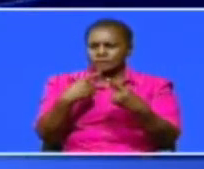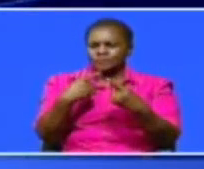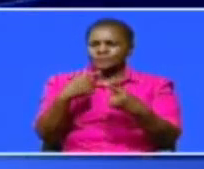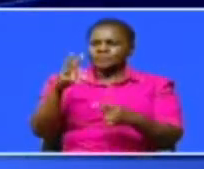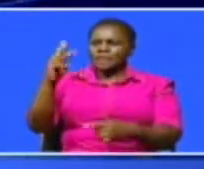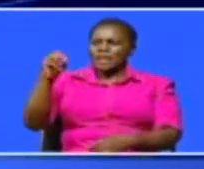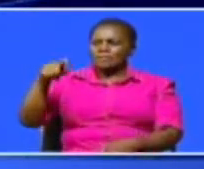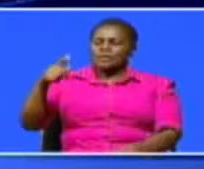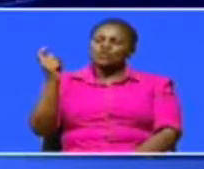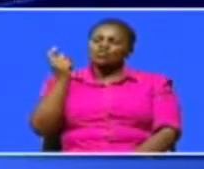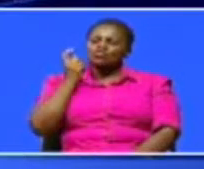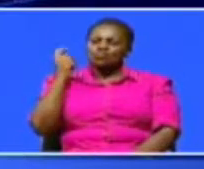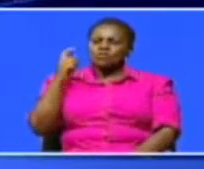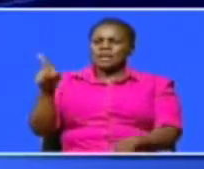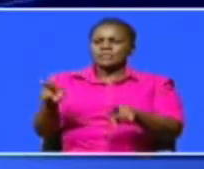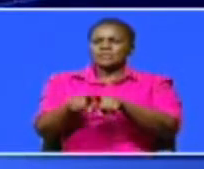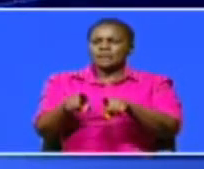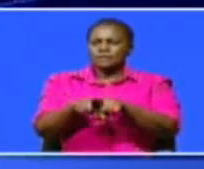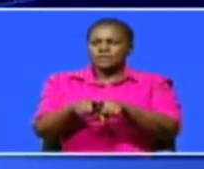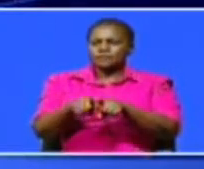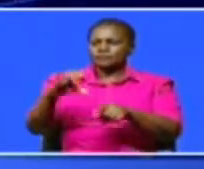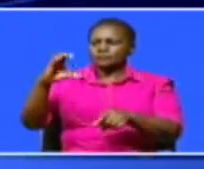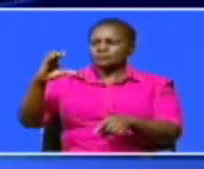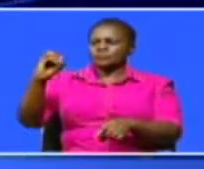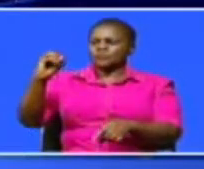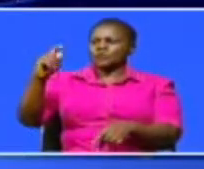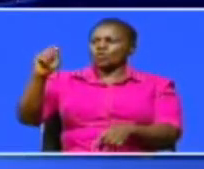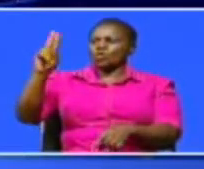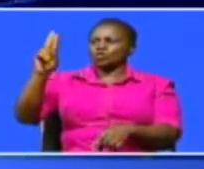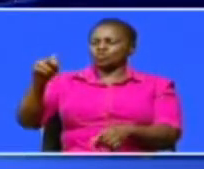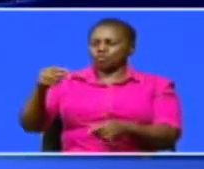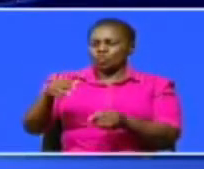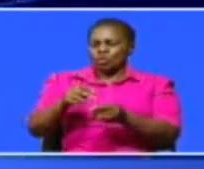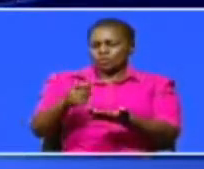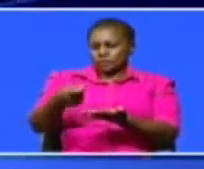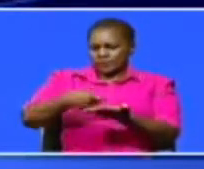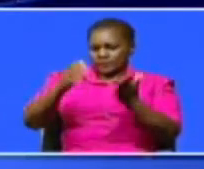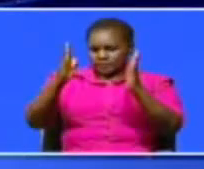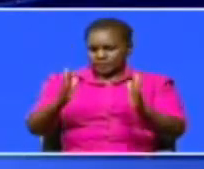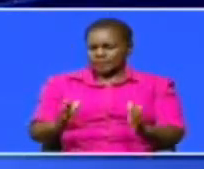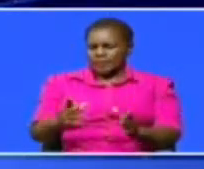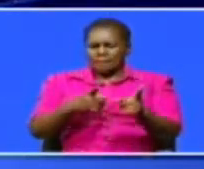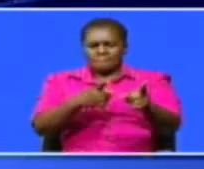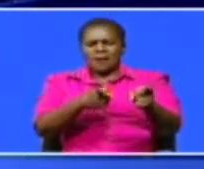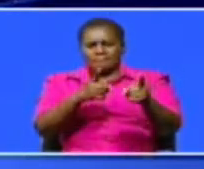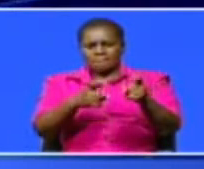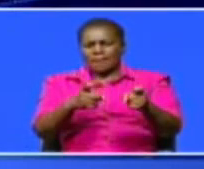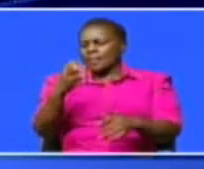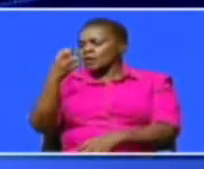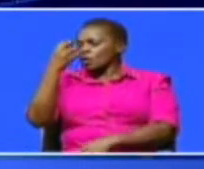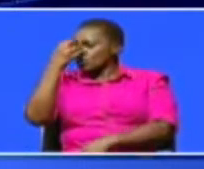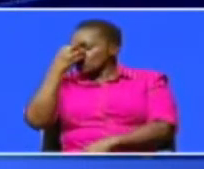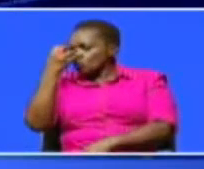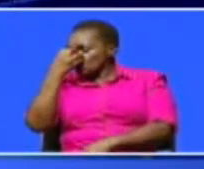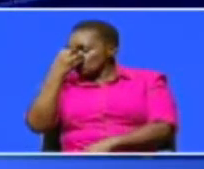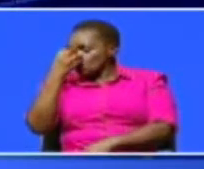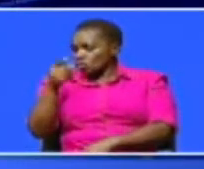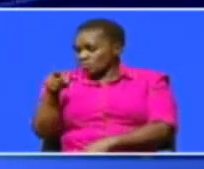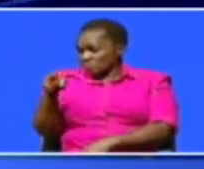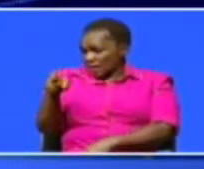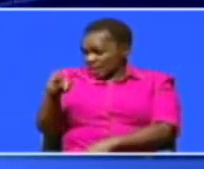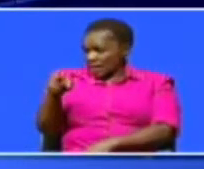East Junet Mohamed na katibu mkuu wa KOTU Dr. Francis Atwoli kwa upande wao wakimsuta naibu wa rais William Ruto ambaye